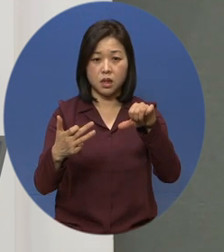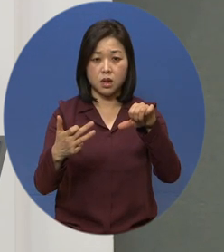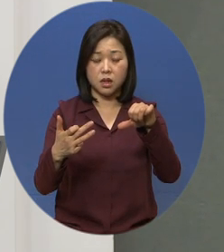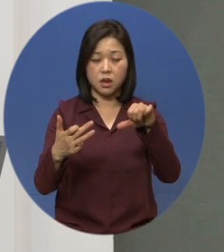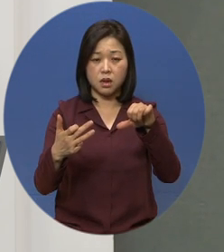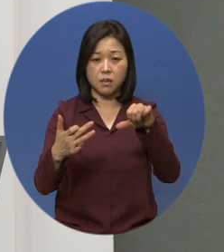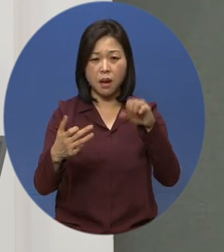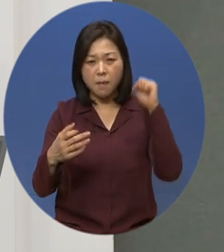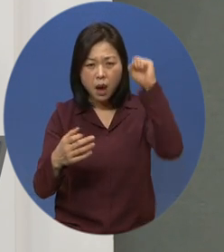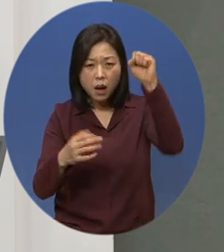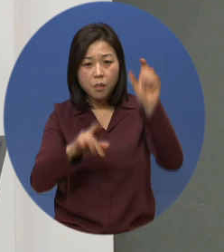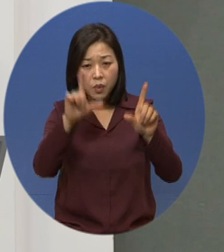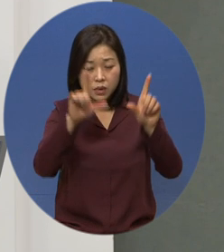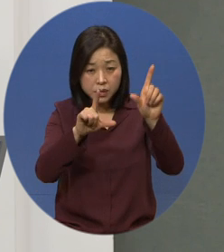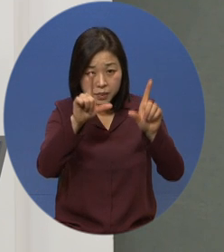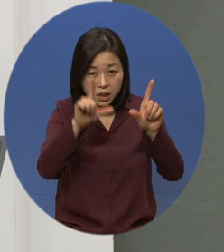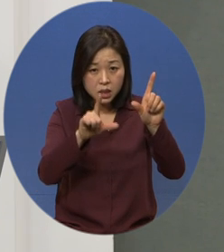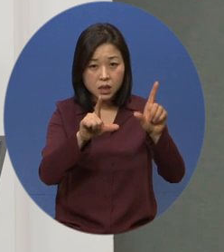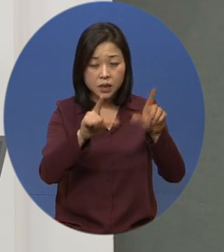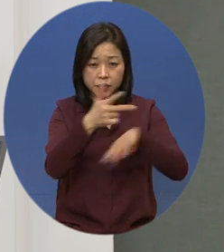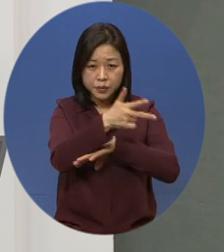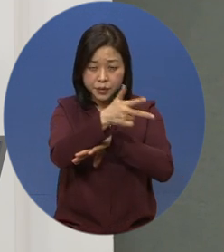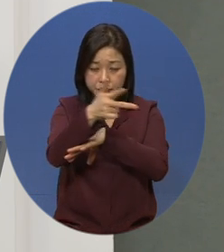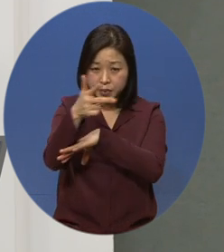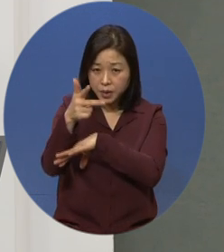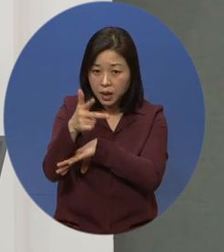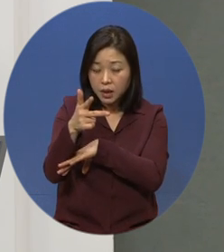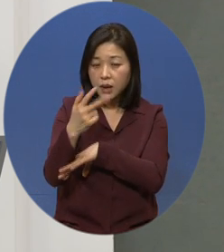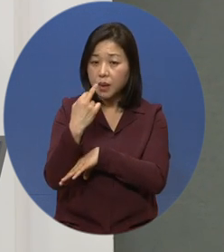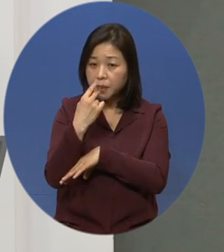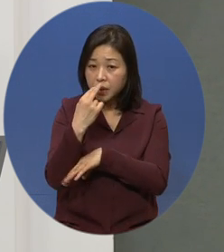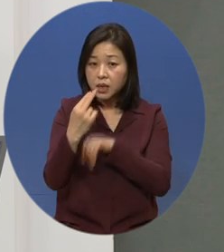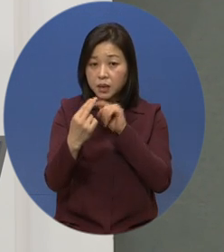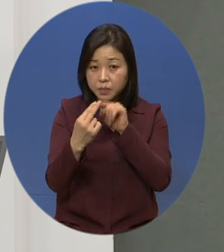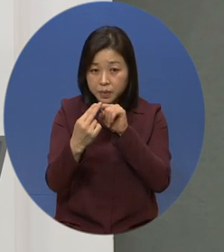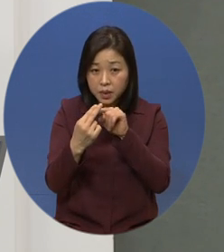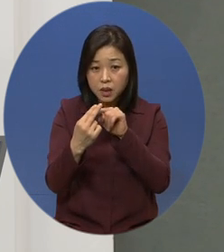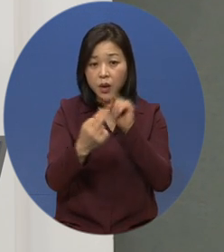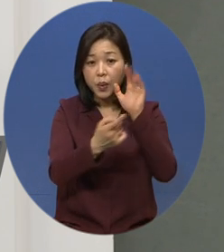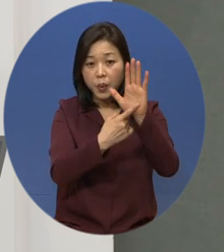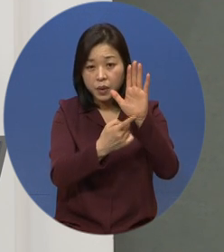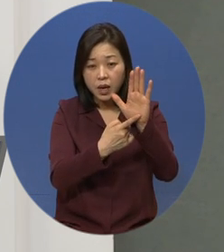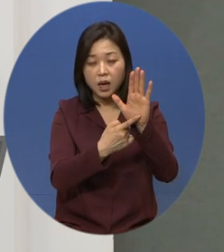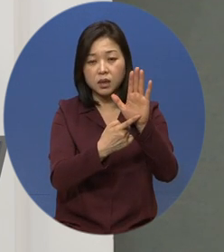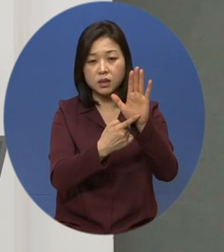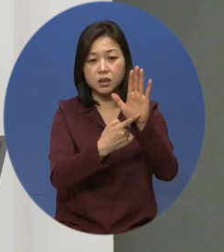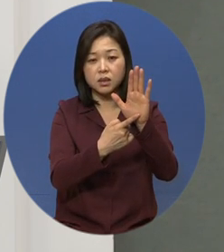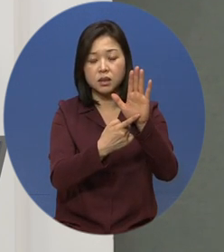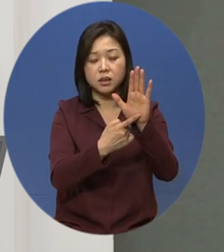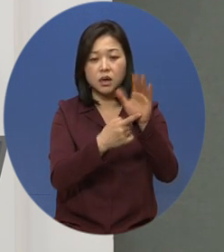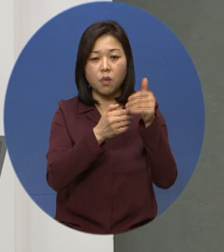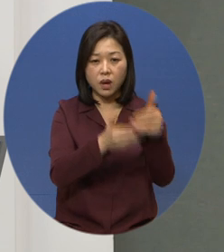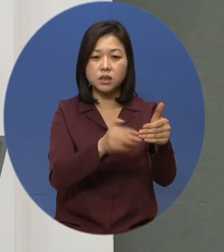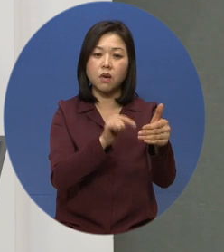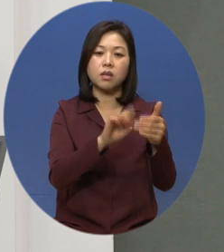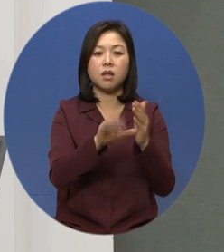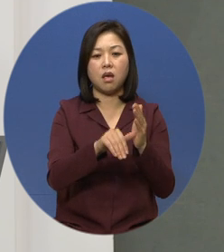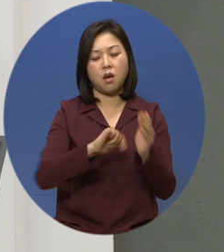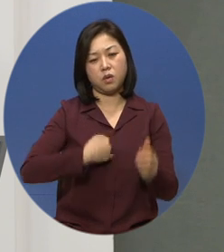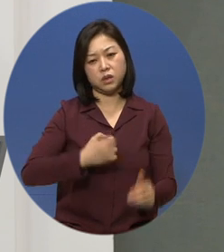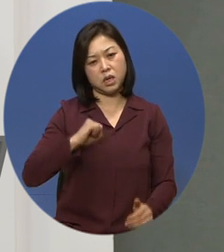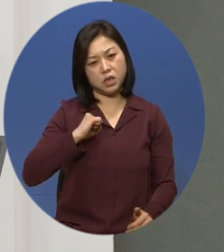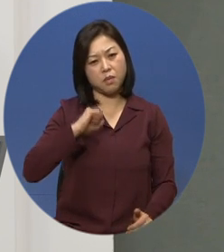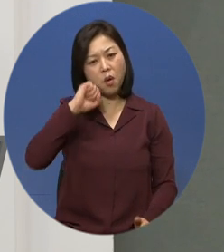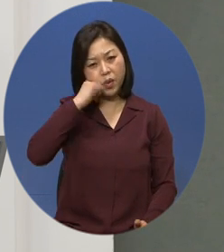그 항쟁의 모습 기록 신림 을 이제 공개하게 되는 그 과정에 혼자 힘은 인